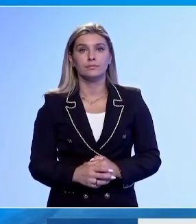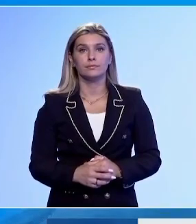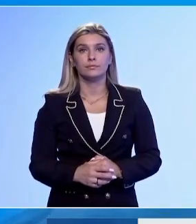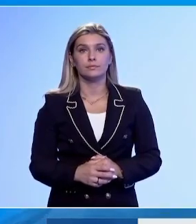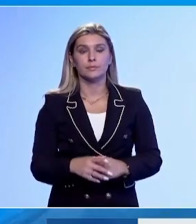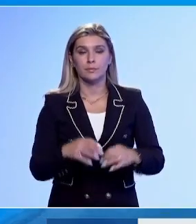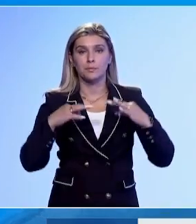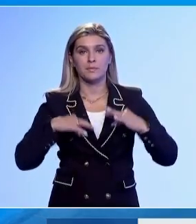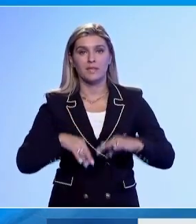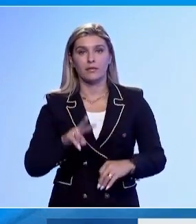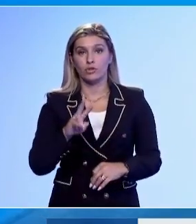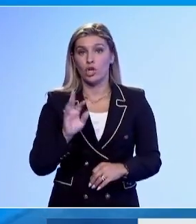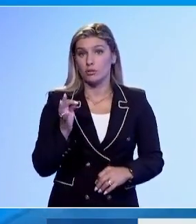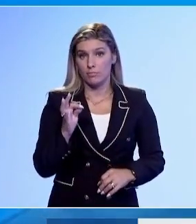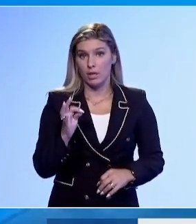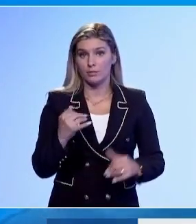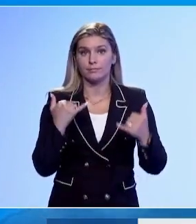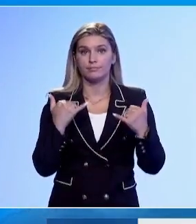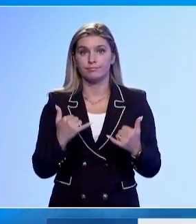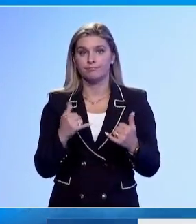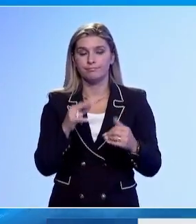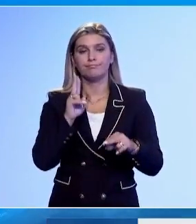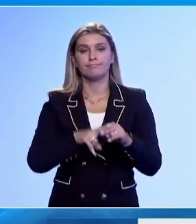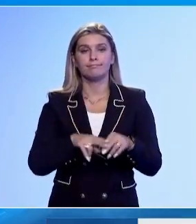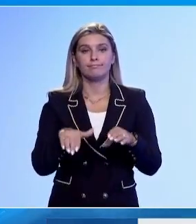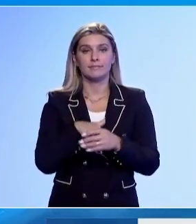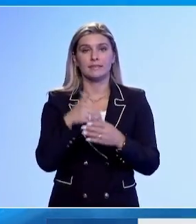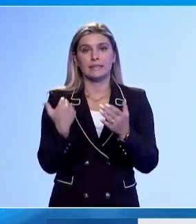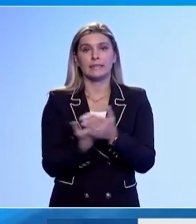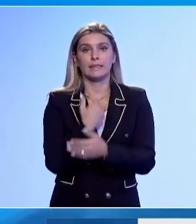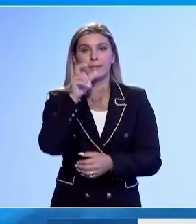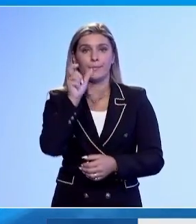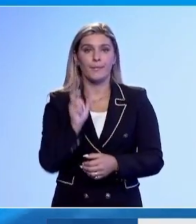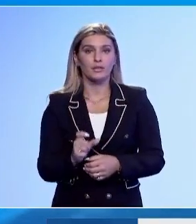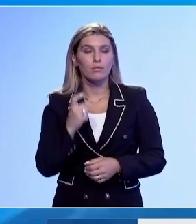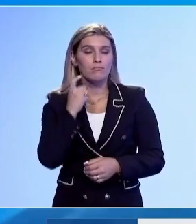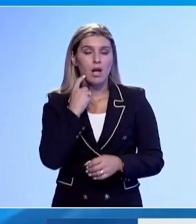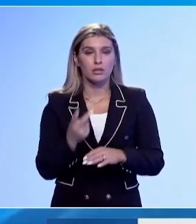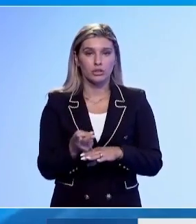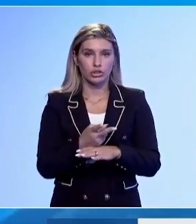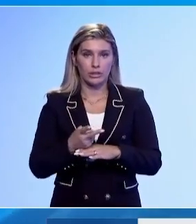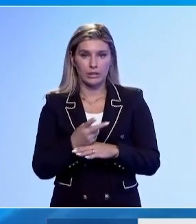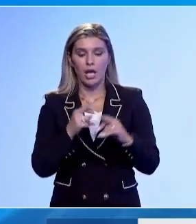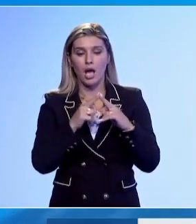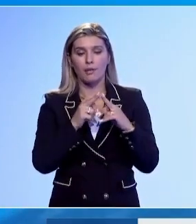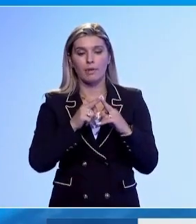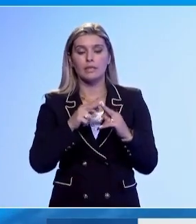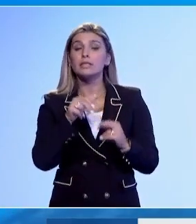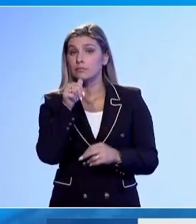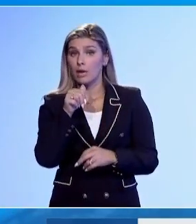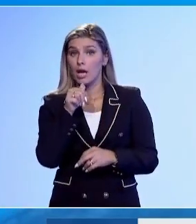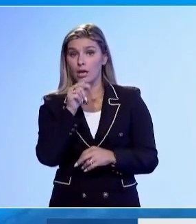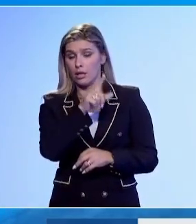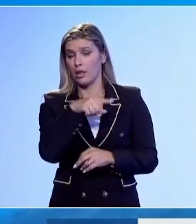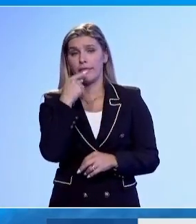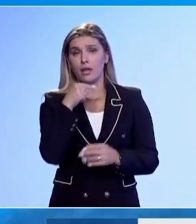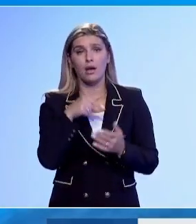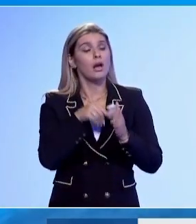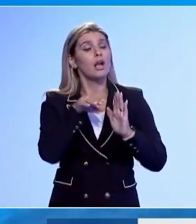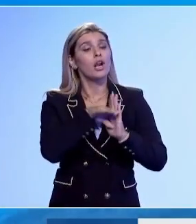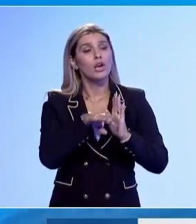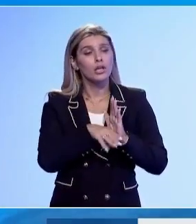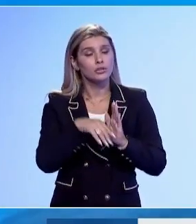Prezidentja Vjosa Osmani ka dekretuar guvernatorin e ri të Bankës Qendrore, Ahmet Ismaili. Osmani thot se kushtetuta,